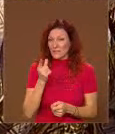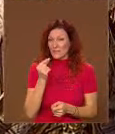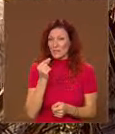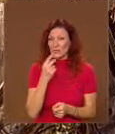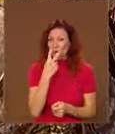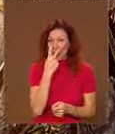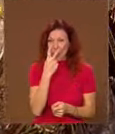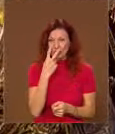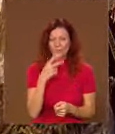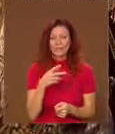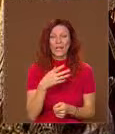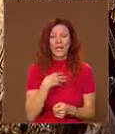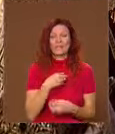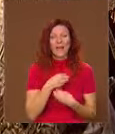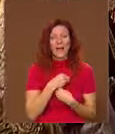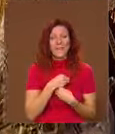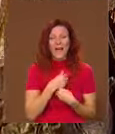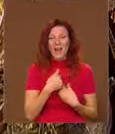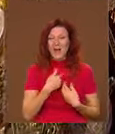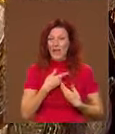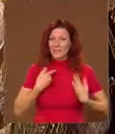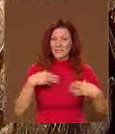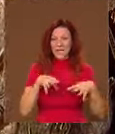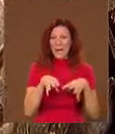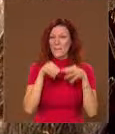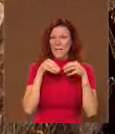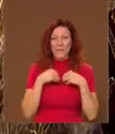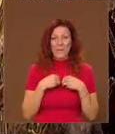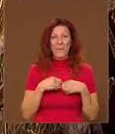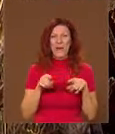Ние ги възприемаме вече като истинско тяло и кръв Христови.